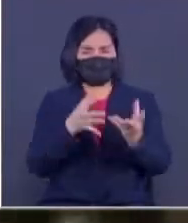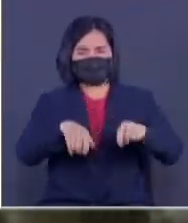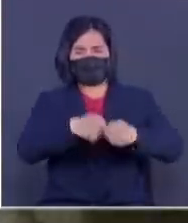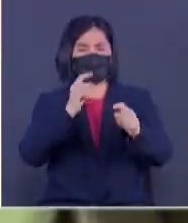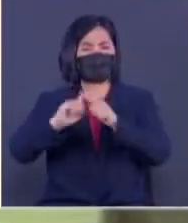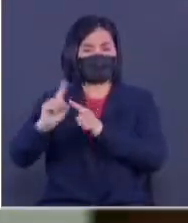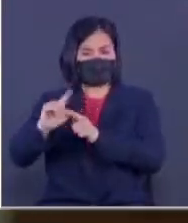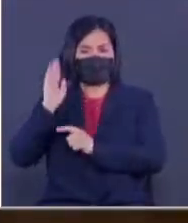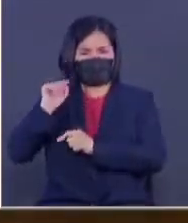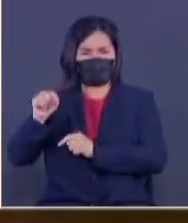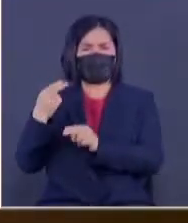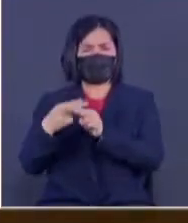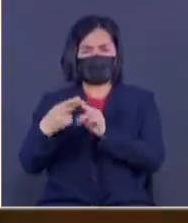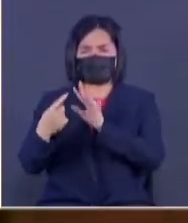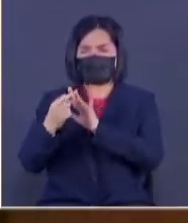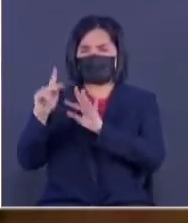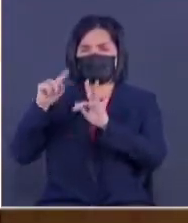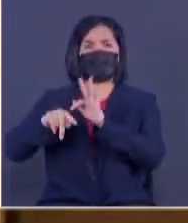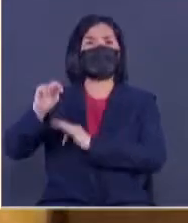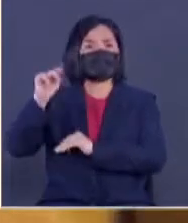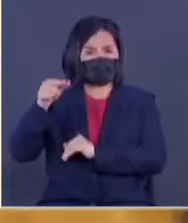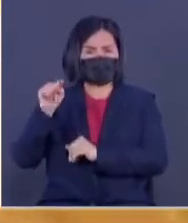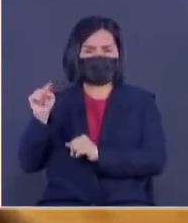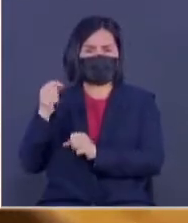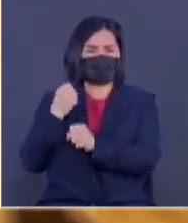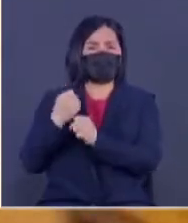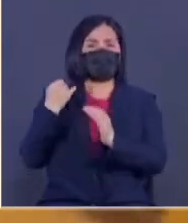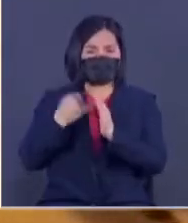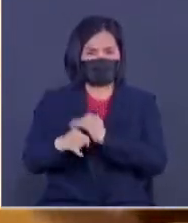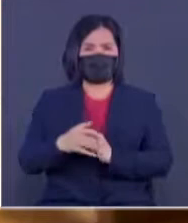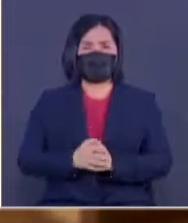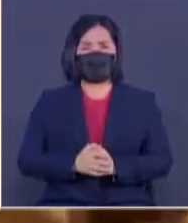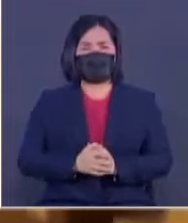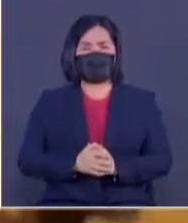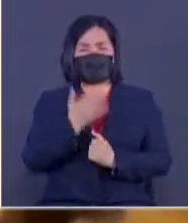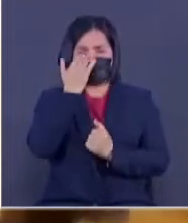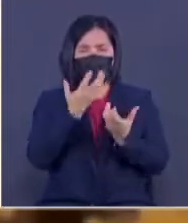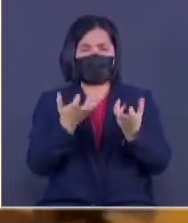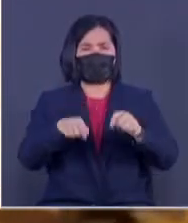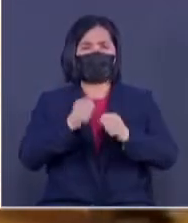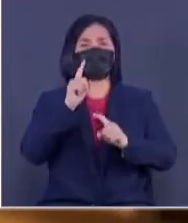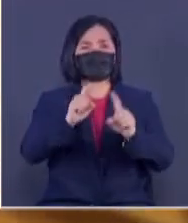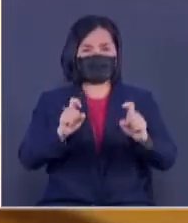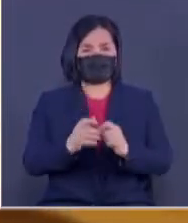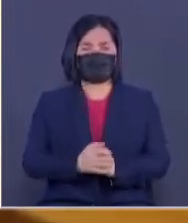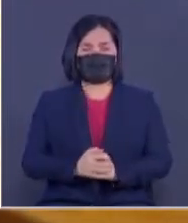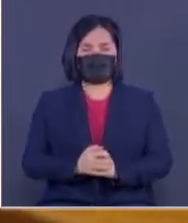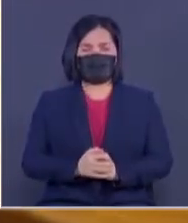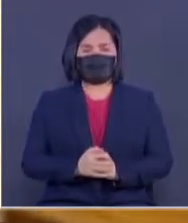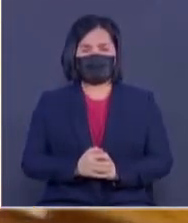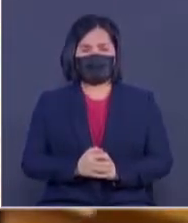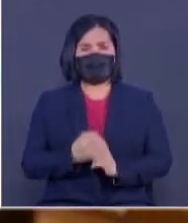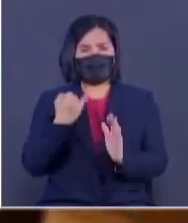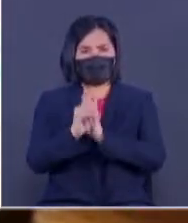าความผิดในการทวงหนี้แบบนี้เป็นความผิดทำให้เสียทรัพย์และก็เข้าข่ายความผิดพรบ.ท